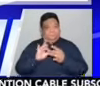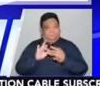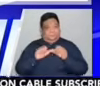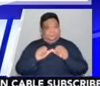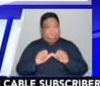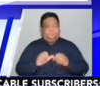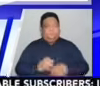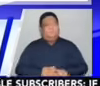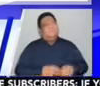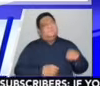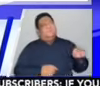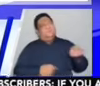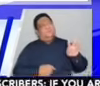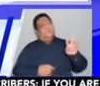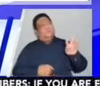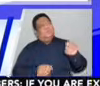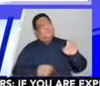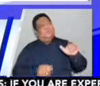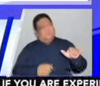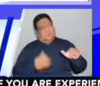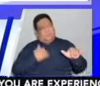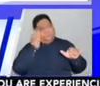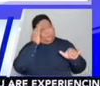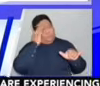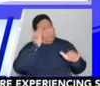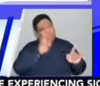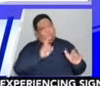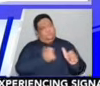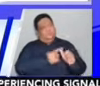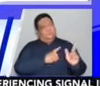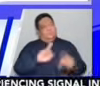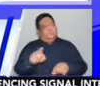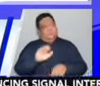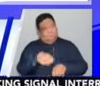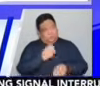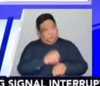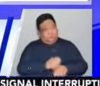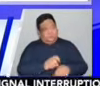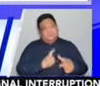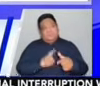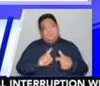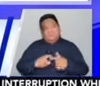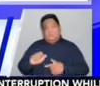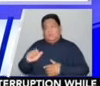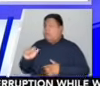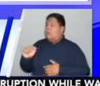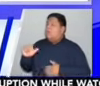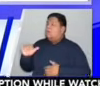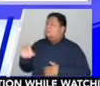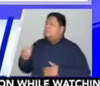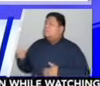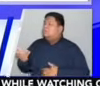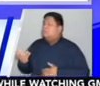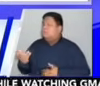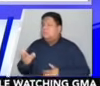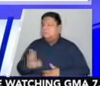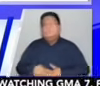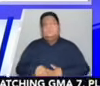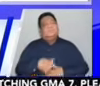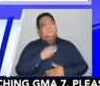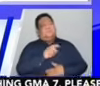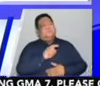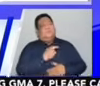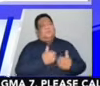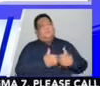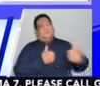sa Singapore okay and then si Alice mismo nasaan siya ah yung Hiwalay kami nasa Indonesia pa po